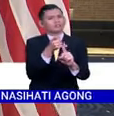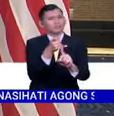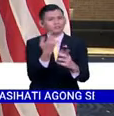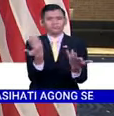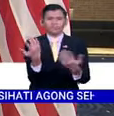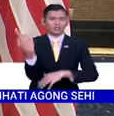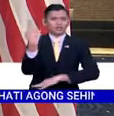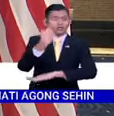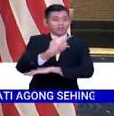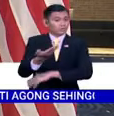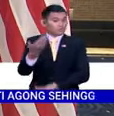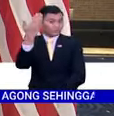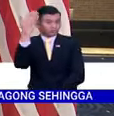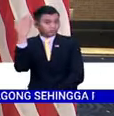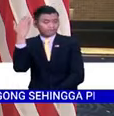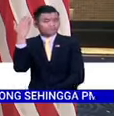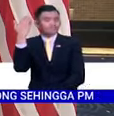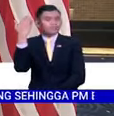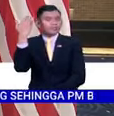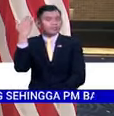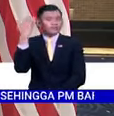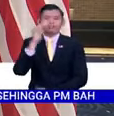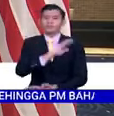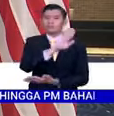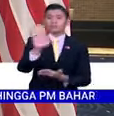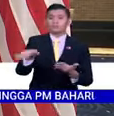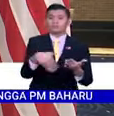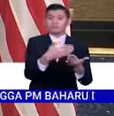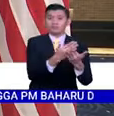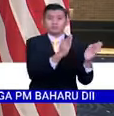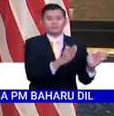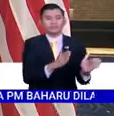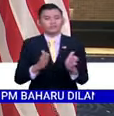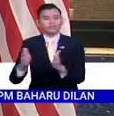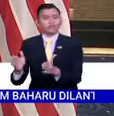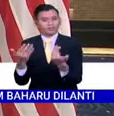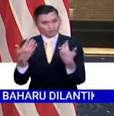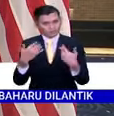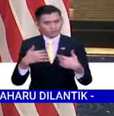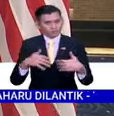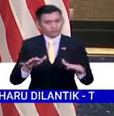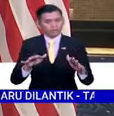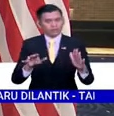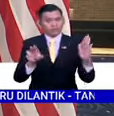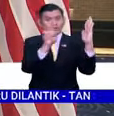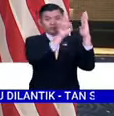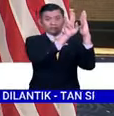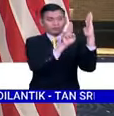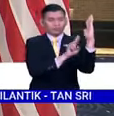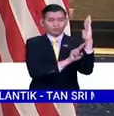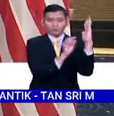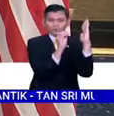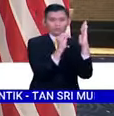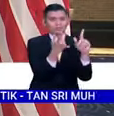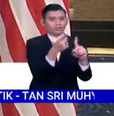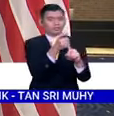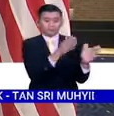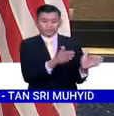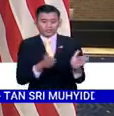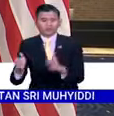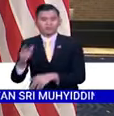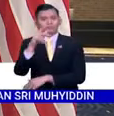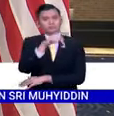yang lepas. Segala rancangan yang telah pun digariskan dalam pelan pemulihan